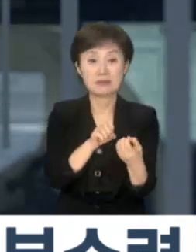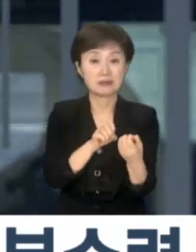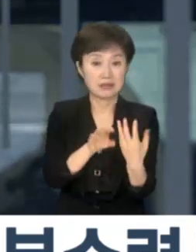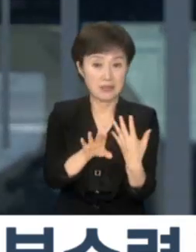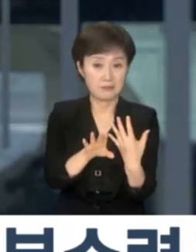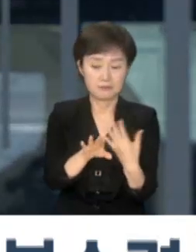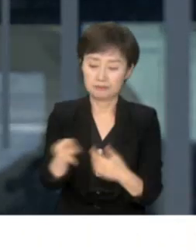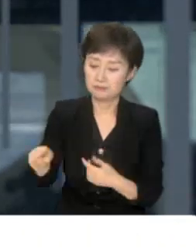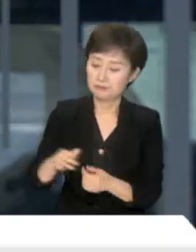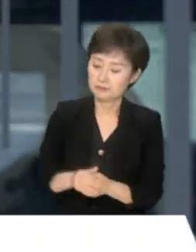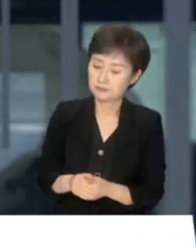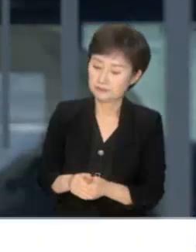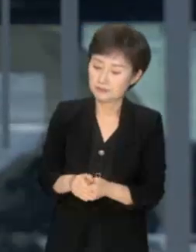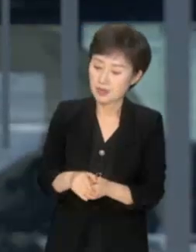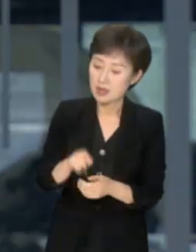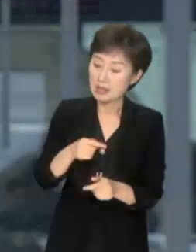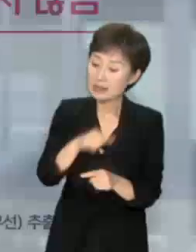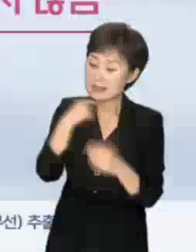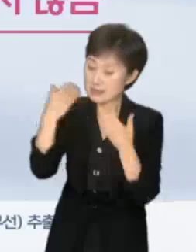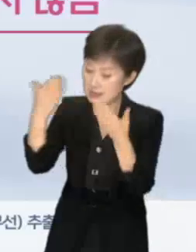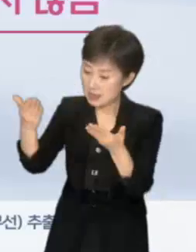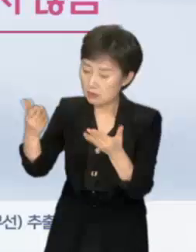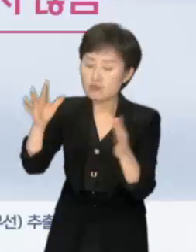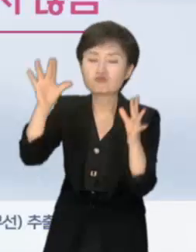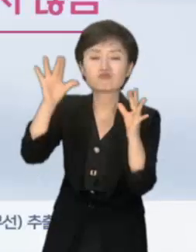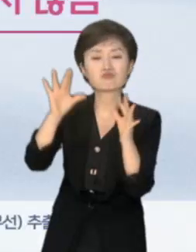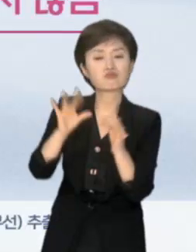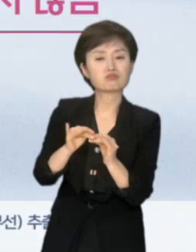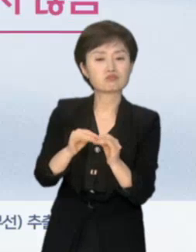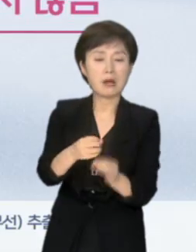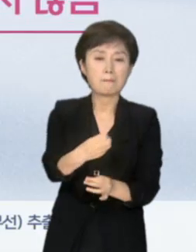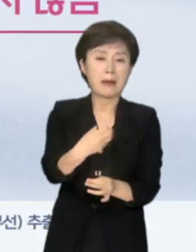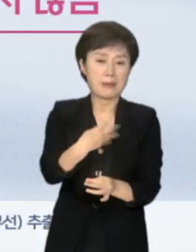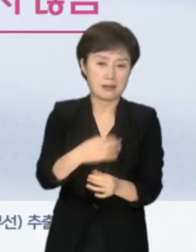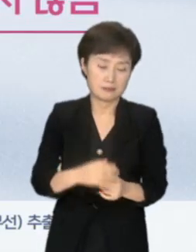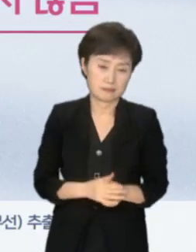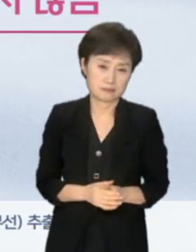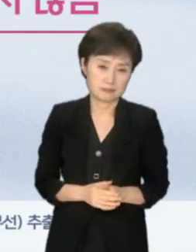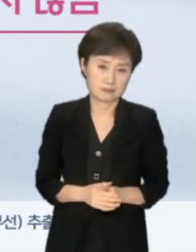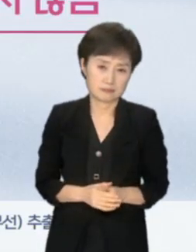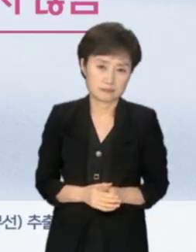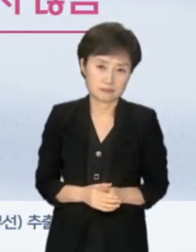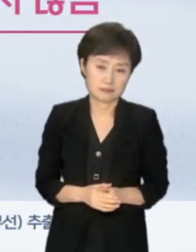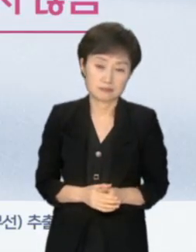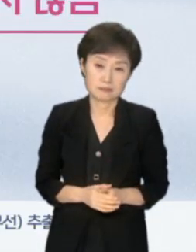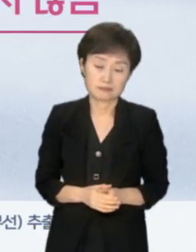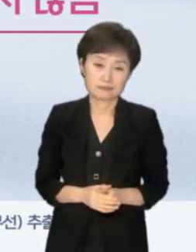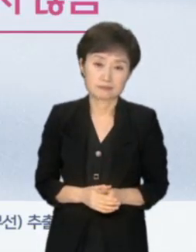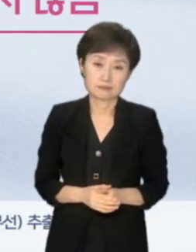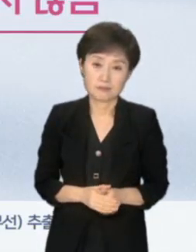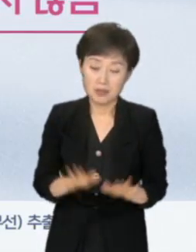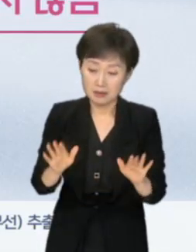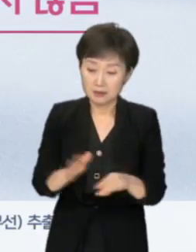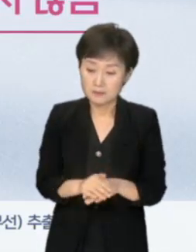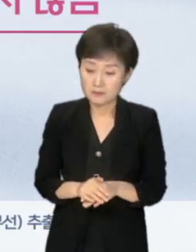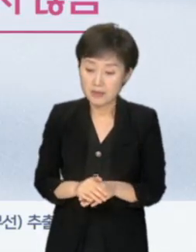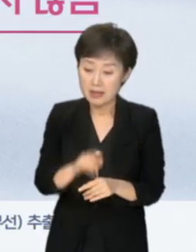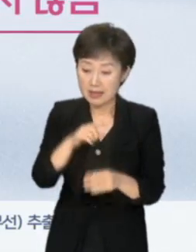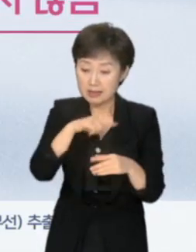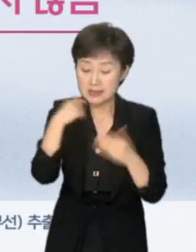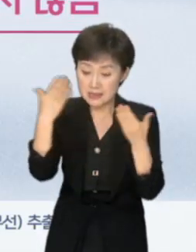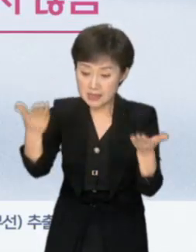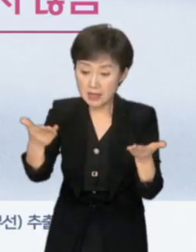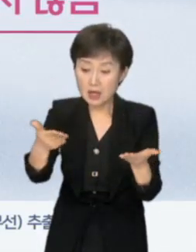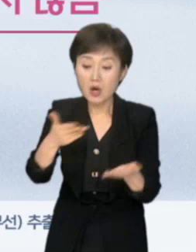중진과 다선의 험지 출마에 대해서 찬성 의사를 보였습니다. 이런 질문도 가능할 것 같습니다. 희생 없는 혁신이